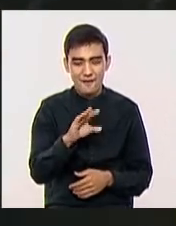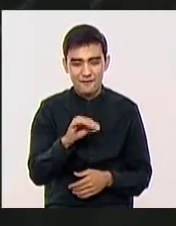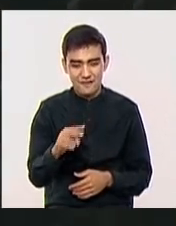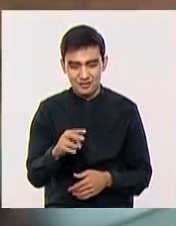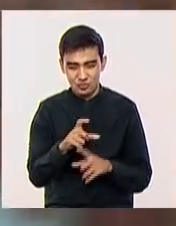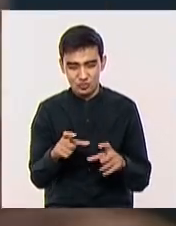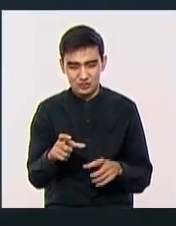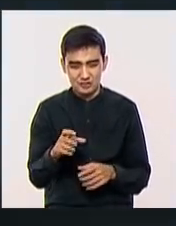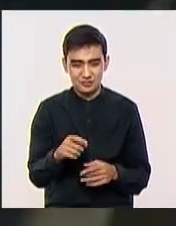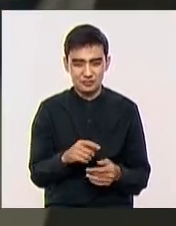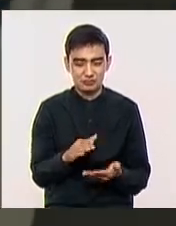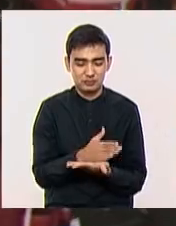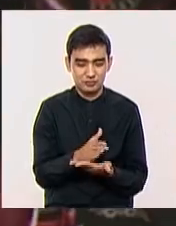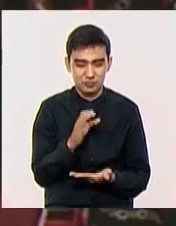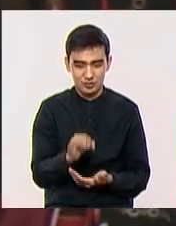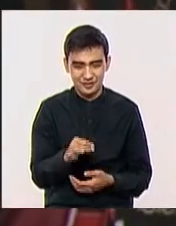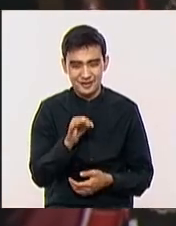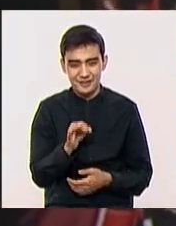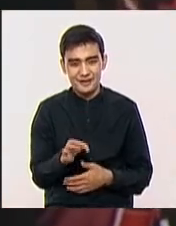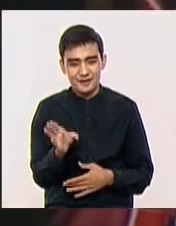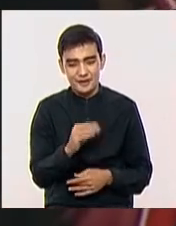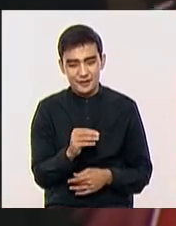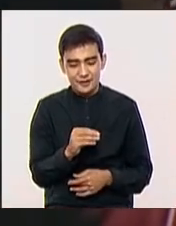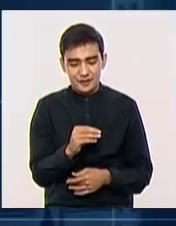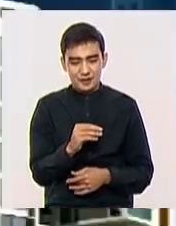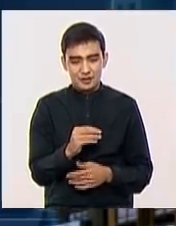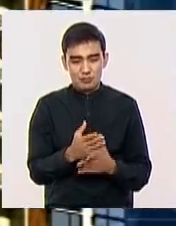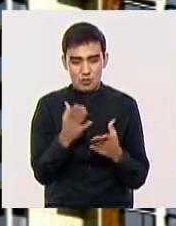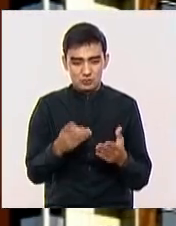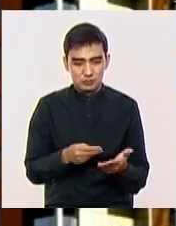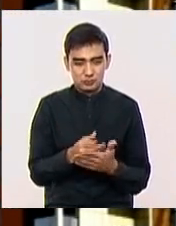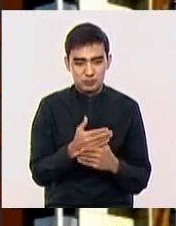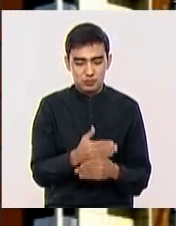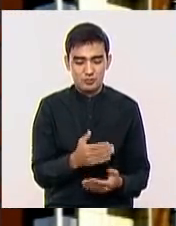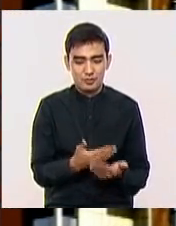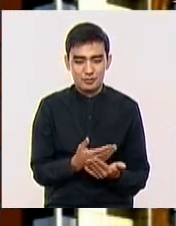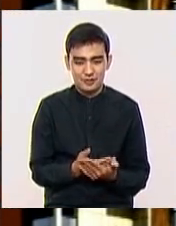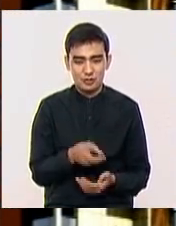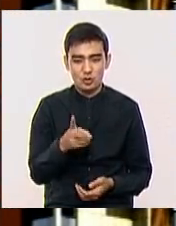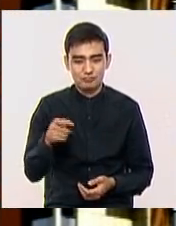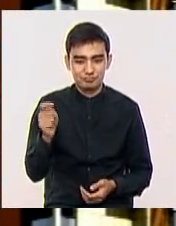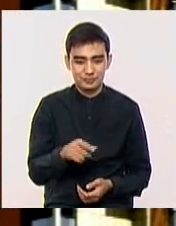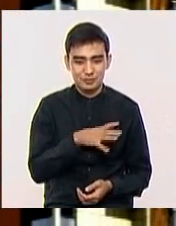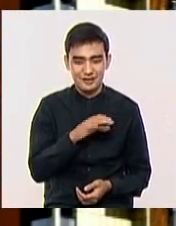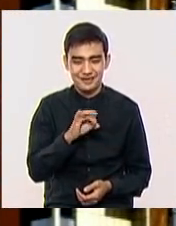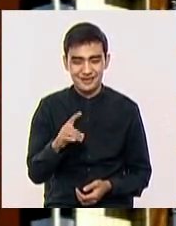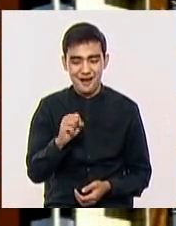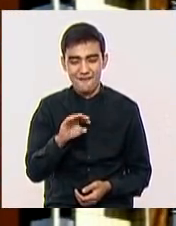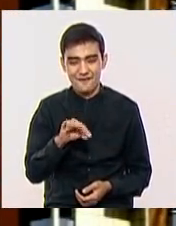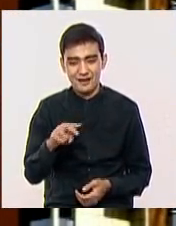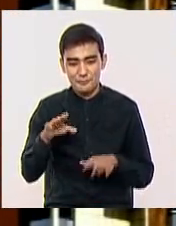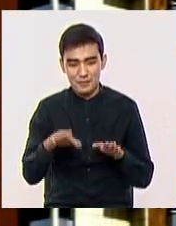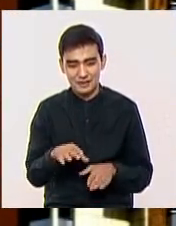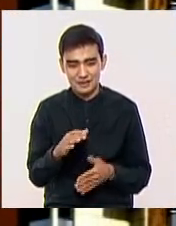кандасов будет отличаться. Для них предусмотрены суммы побольше. Например, каждому переехавшему из Афганистана